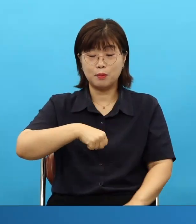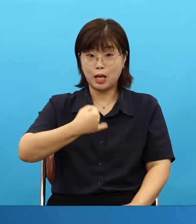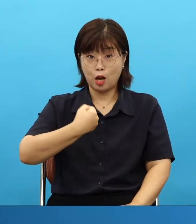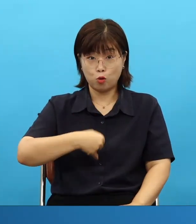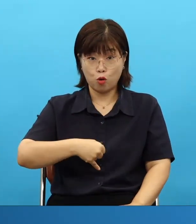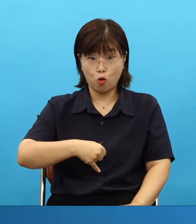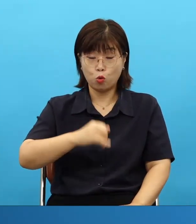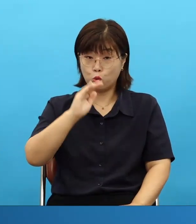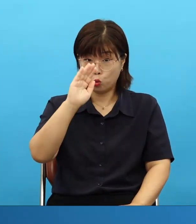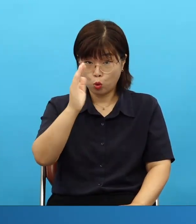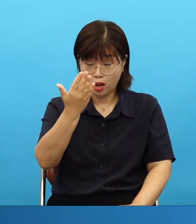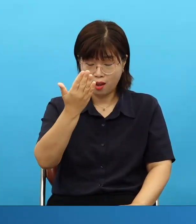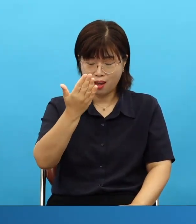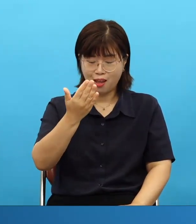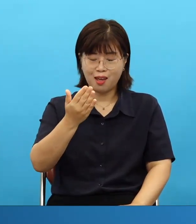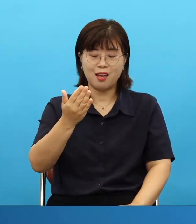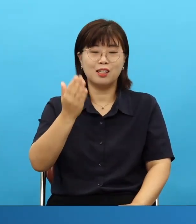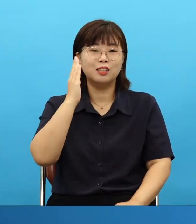동안에